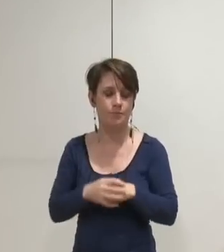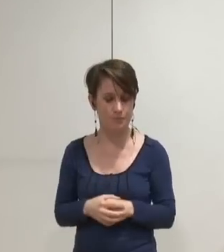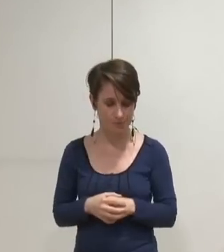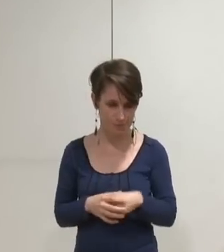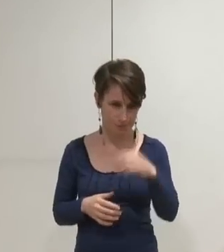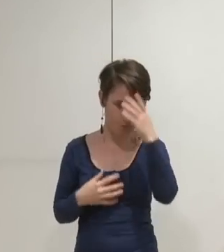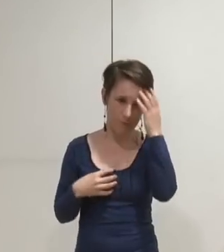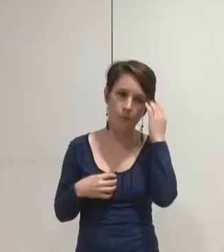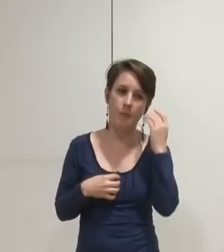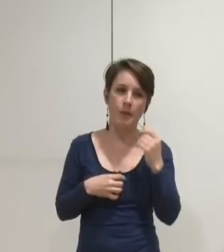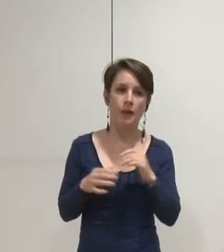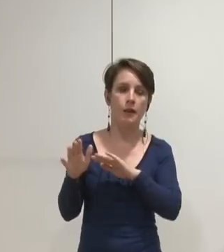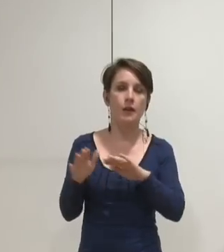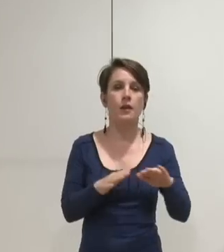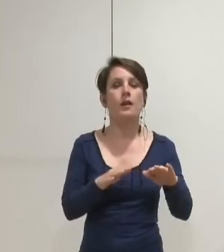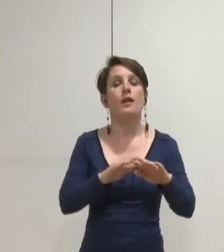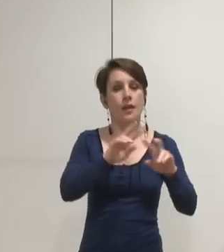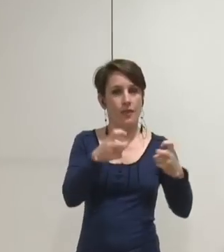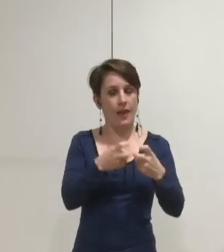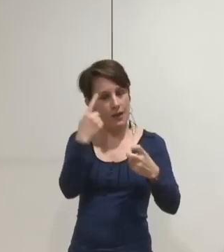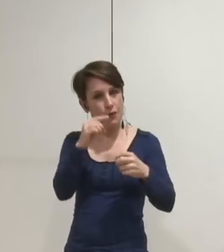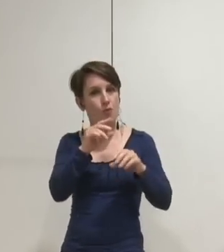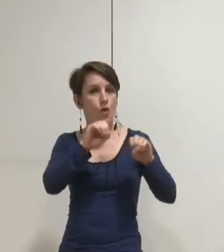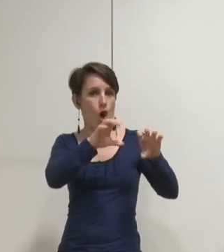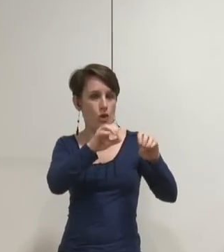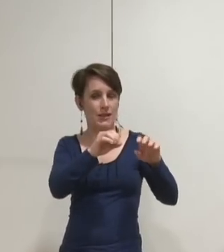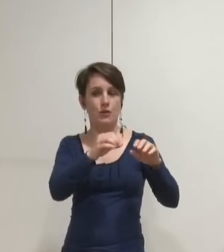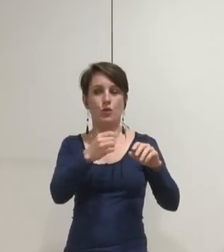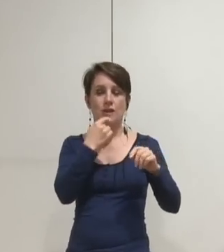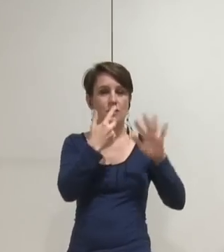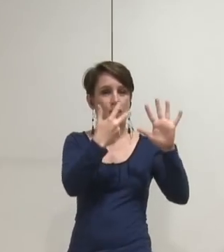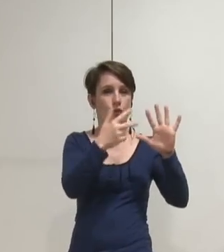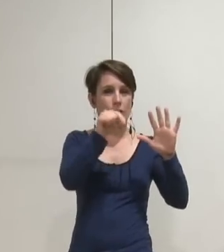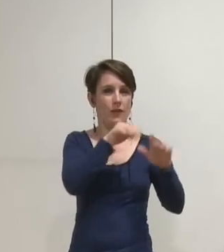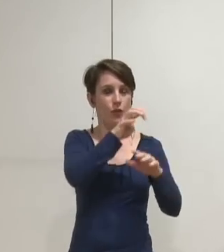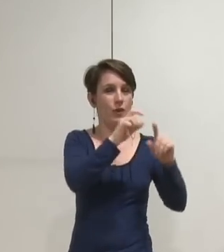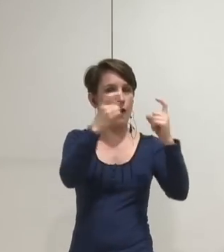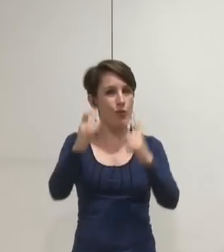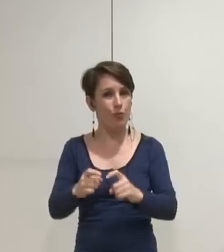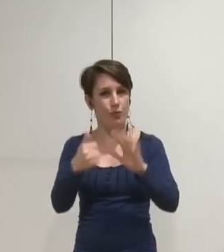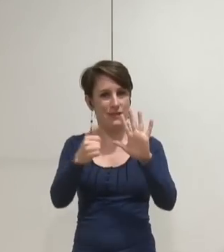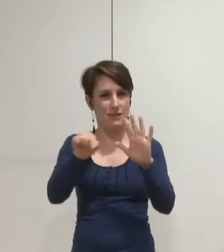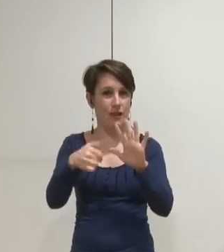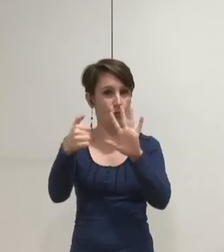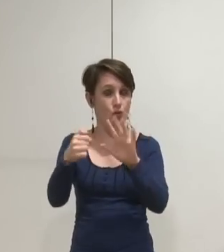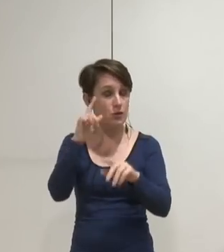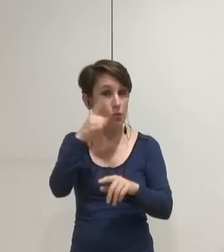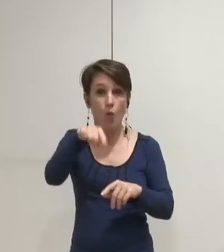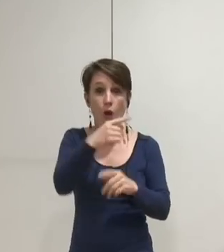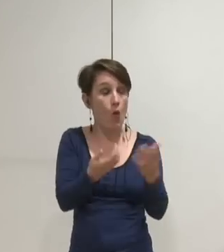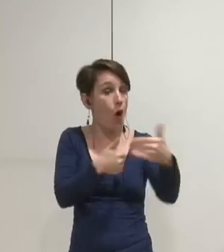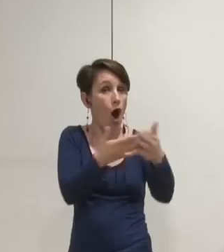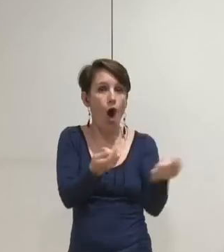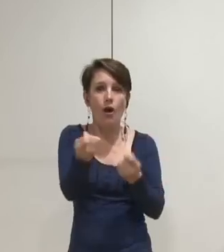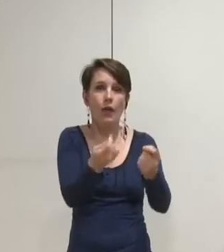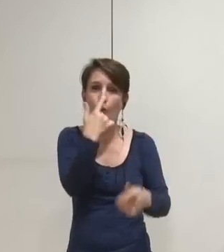ensuite le tarif appliqué aux enseignants passera de 8,40 € à 6,60 car ils n'ont pas supporté le coût de l'encadrement